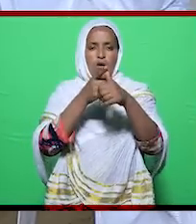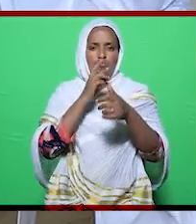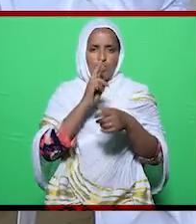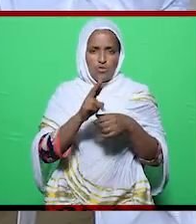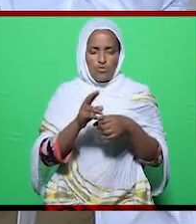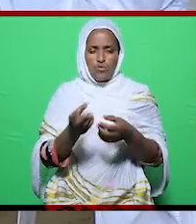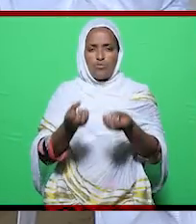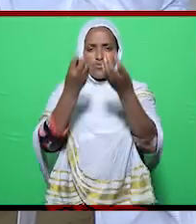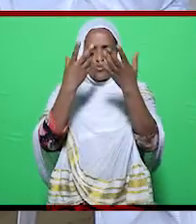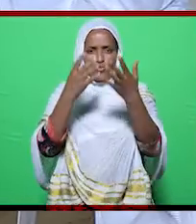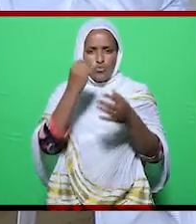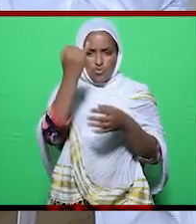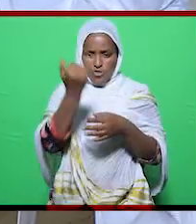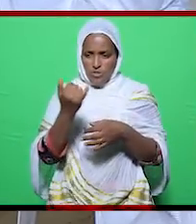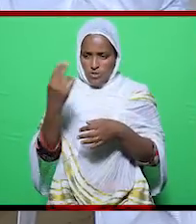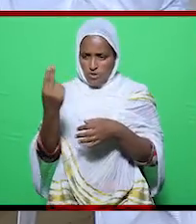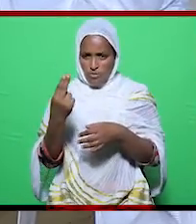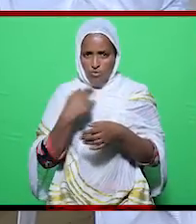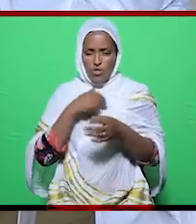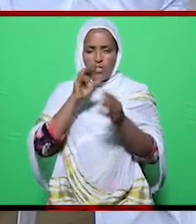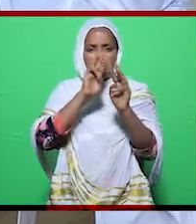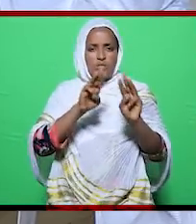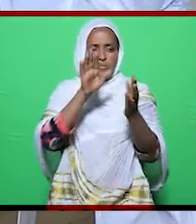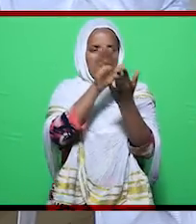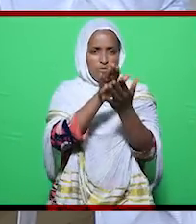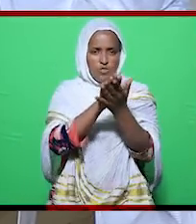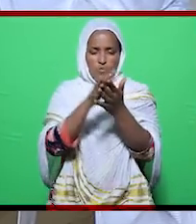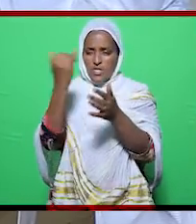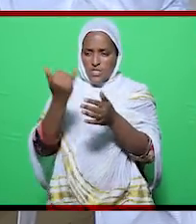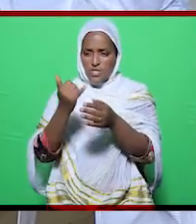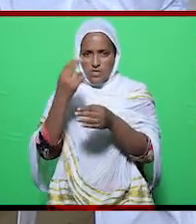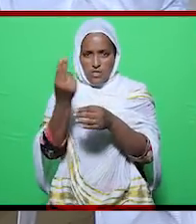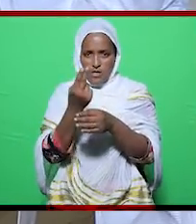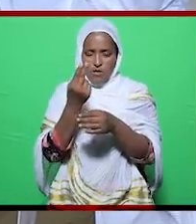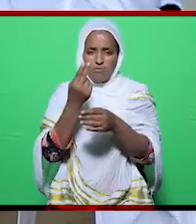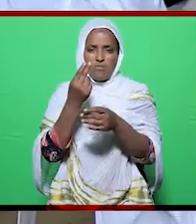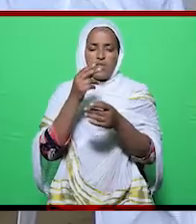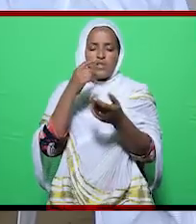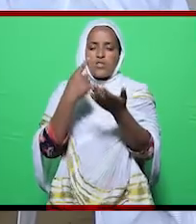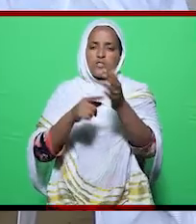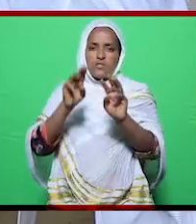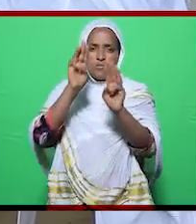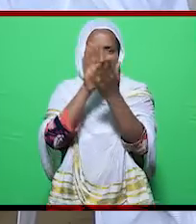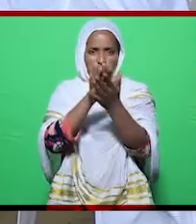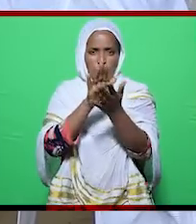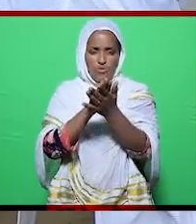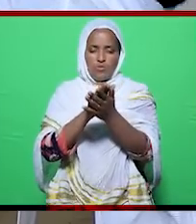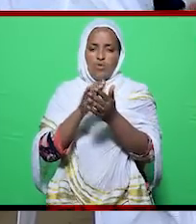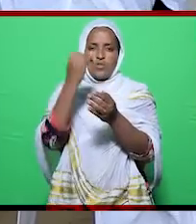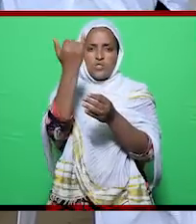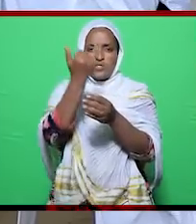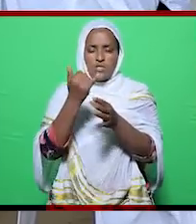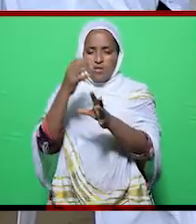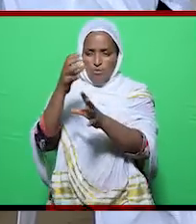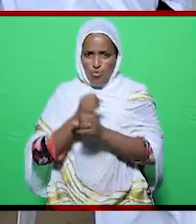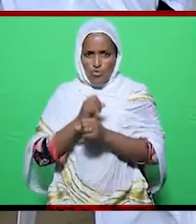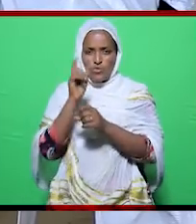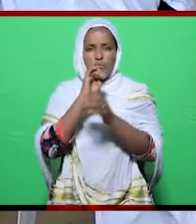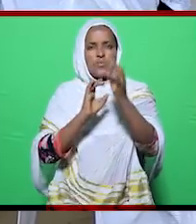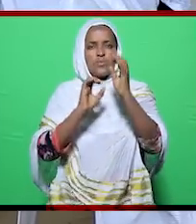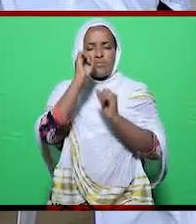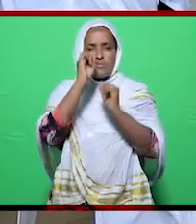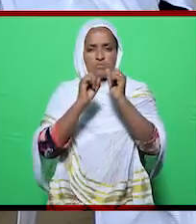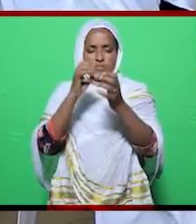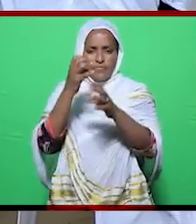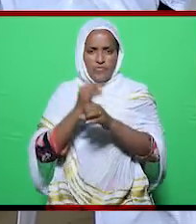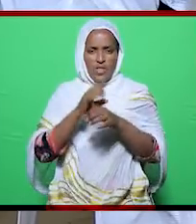በግሌ የምችለው አለ። ባለድርሻ አካላት ማህበራት አንዱ ናቸው። ማህበራት ብዙዎቹ ሥዕል ይጠቀማሉ። ሰንበት ትምህርት ቤት ሥዕል ይጠቀማል።